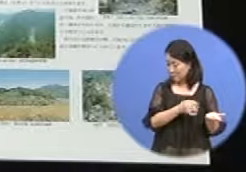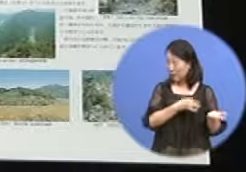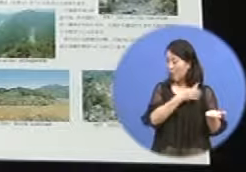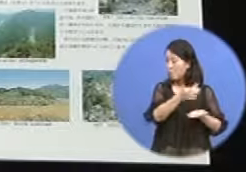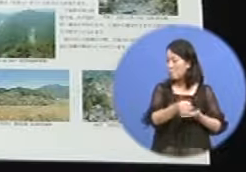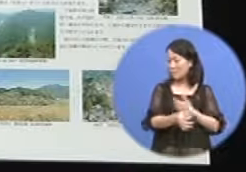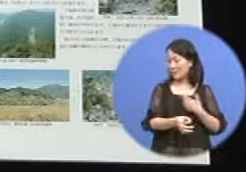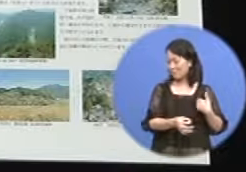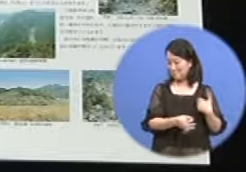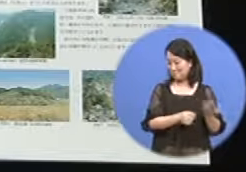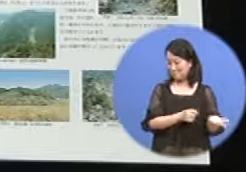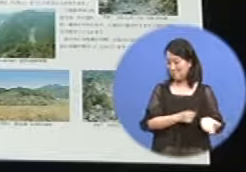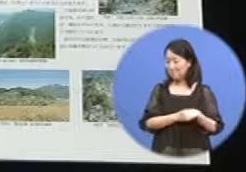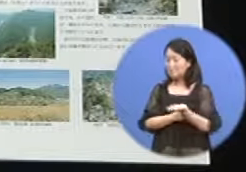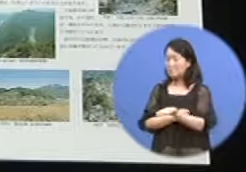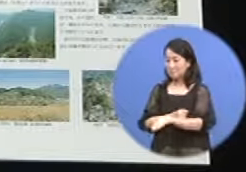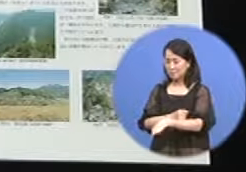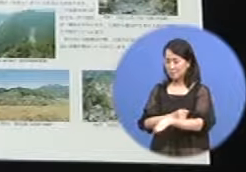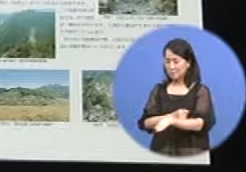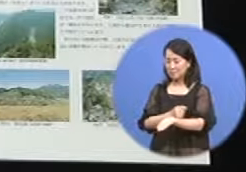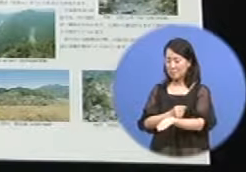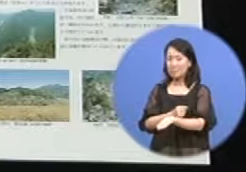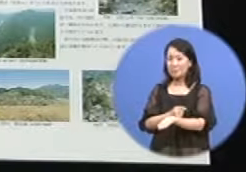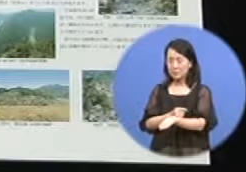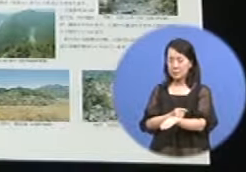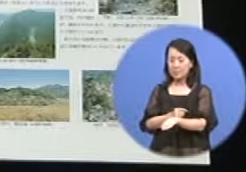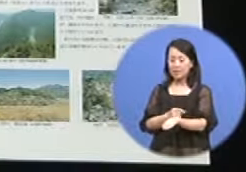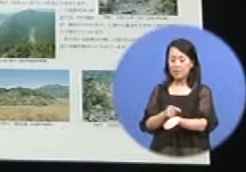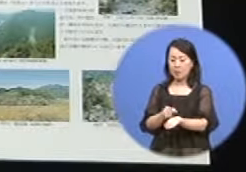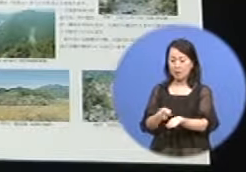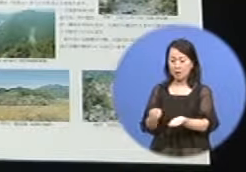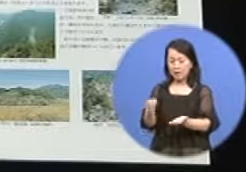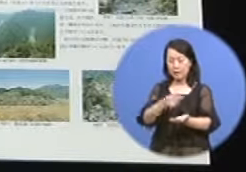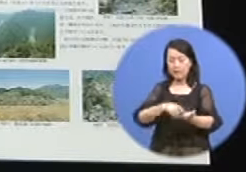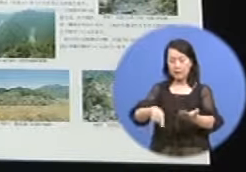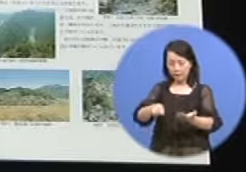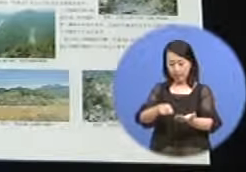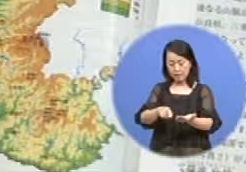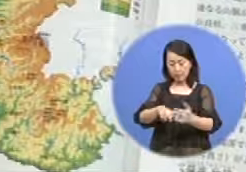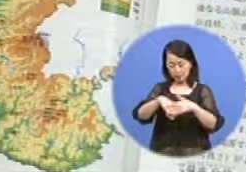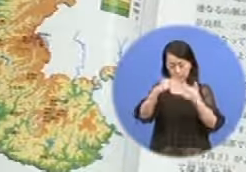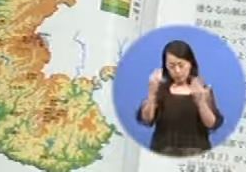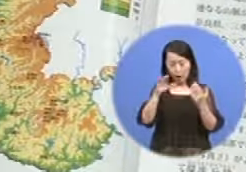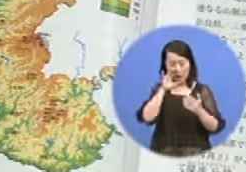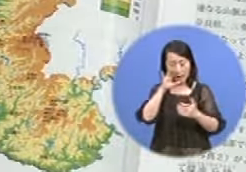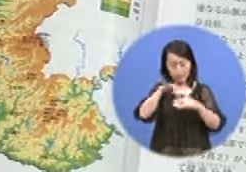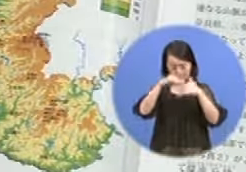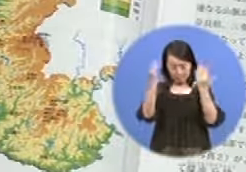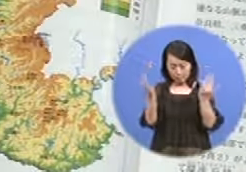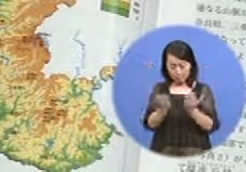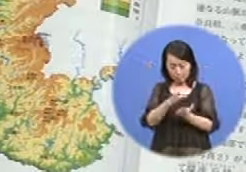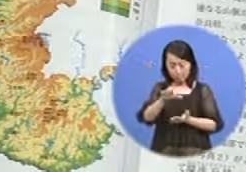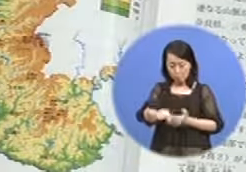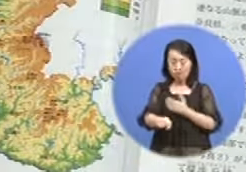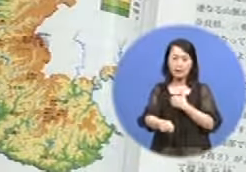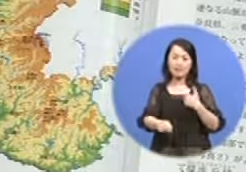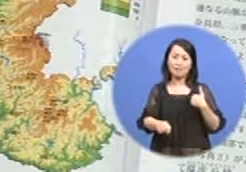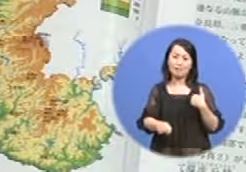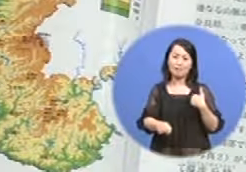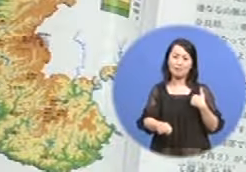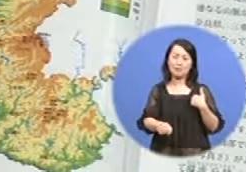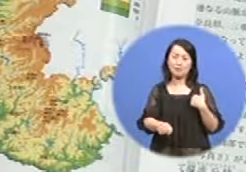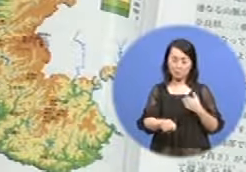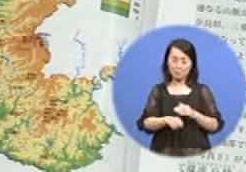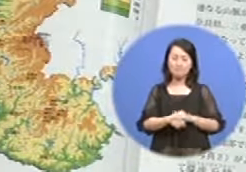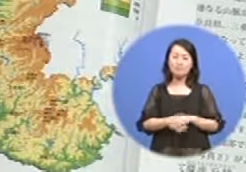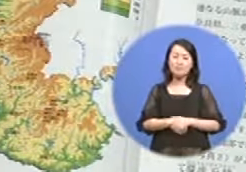れを買っていただいてそれでもうものすごく安直に何でも分かるようになってるんですこれ、ですから、まあ、深くは